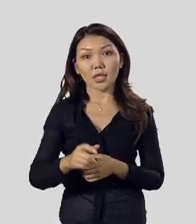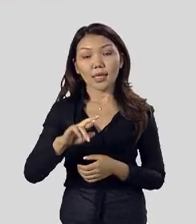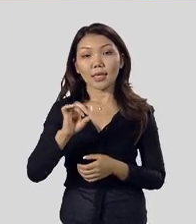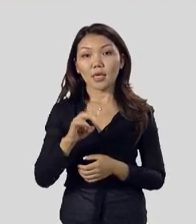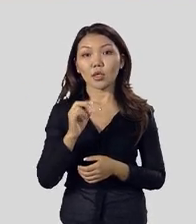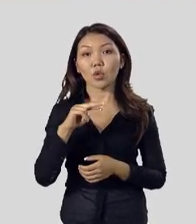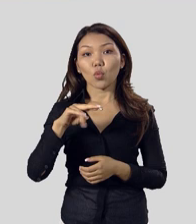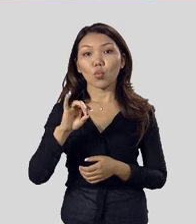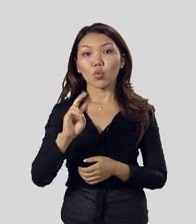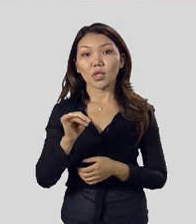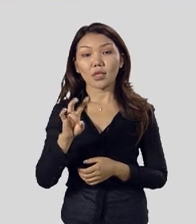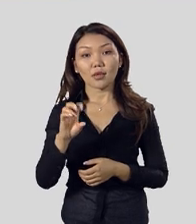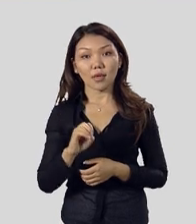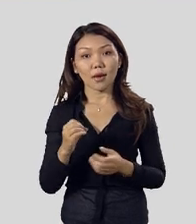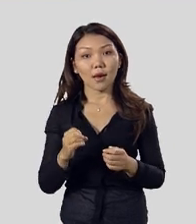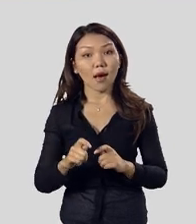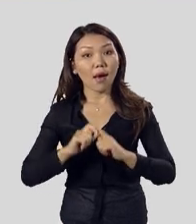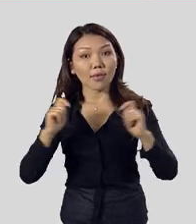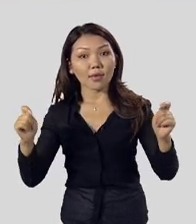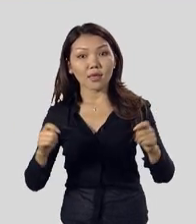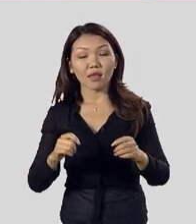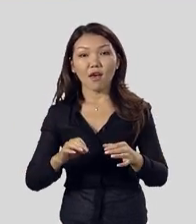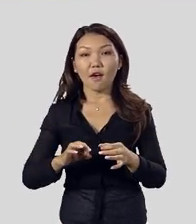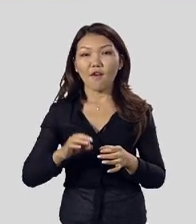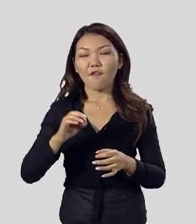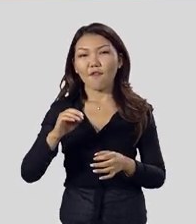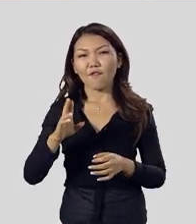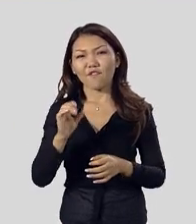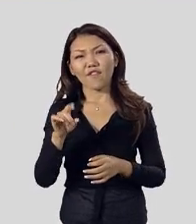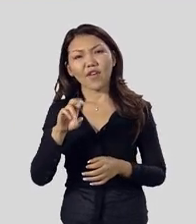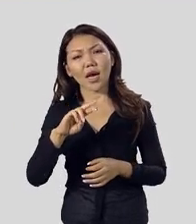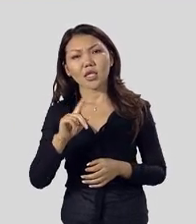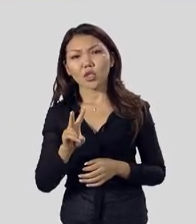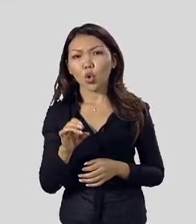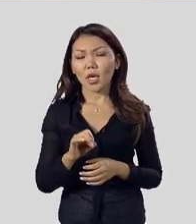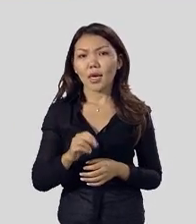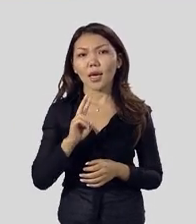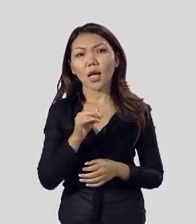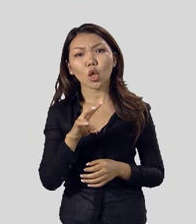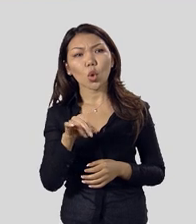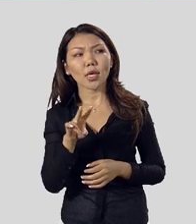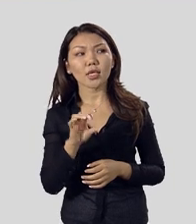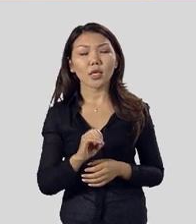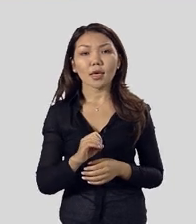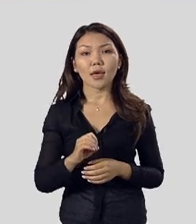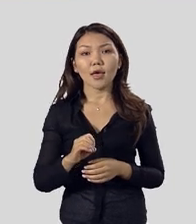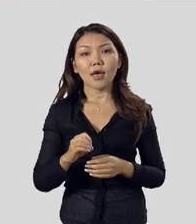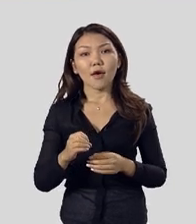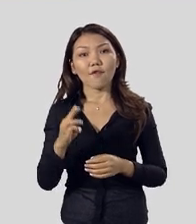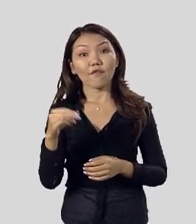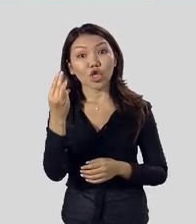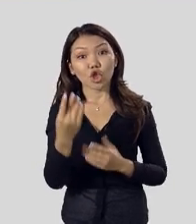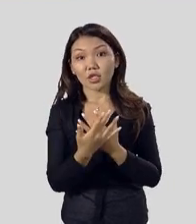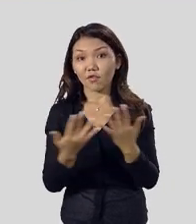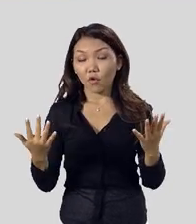и открыл вязкое коллоидное и упорядоченное вещество которое заполняет клетку это